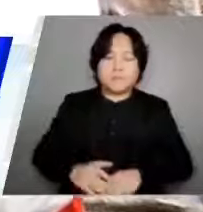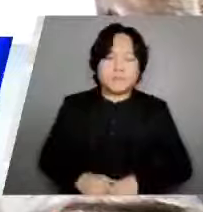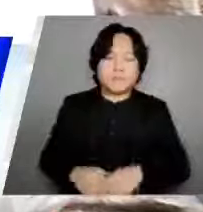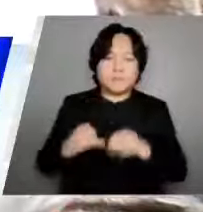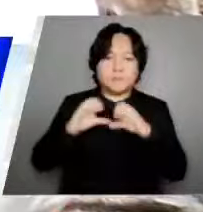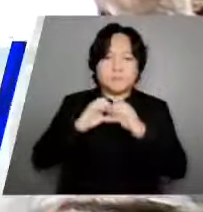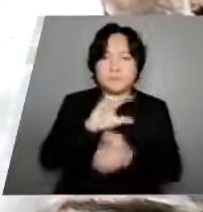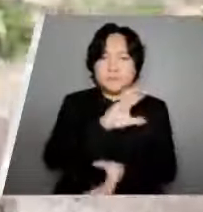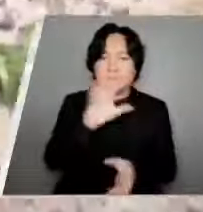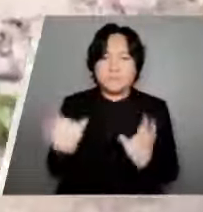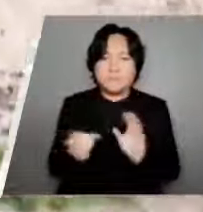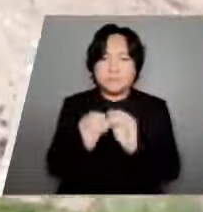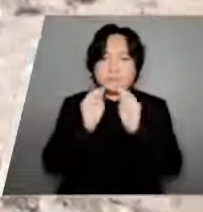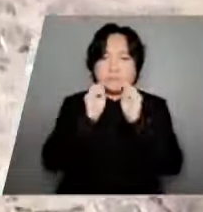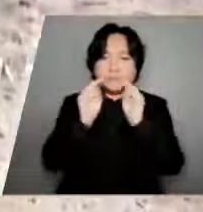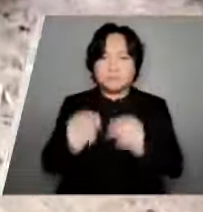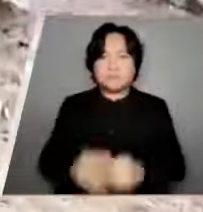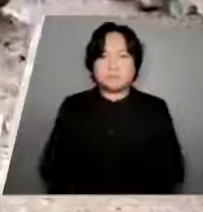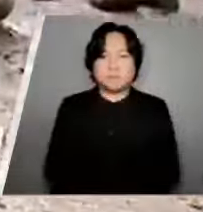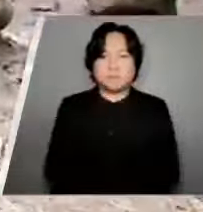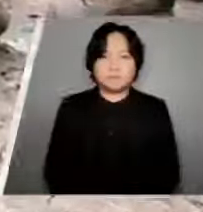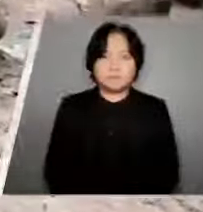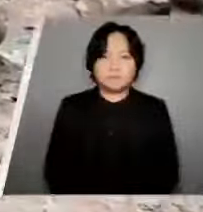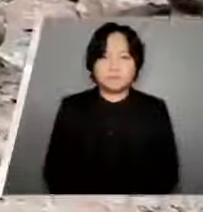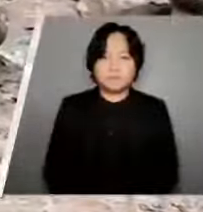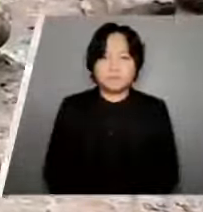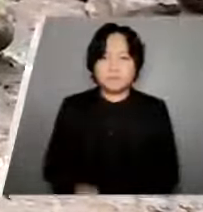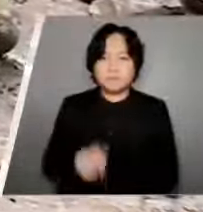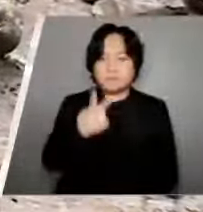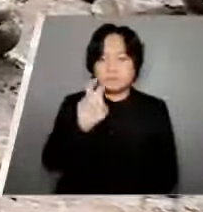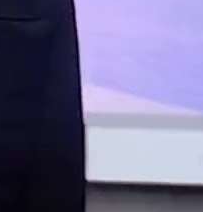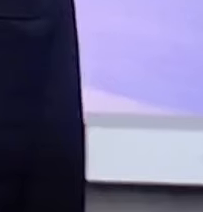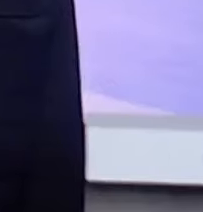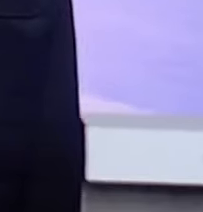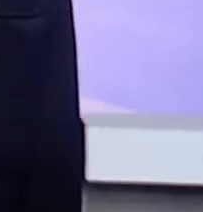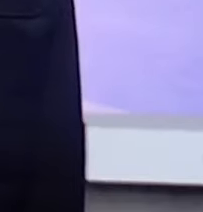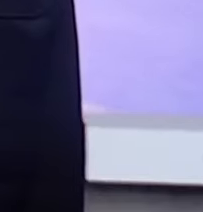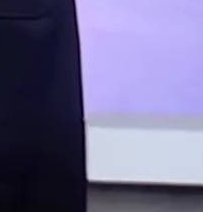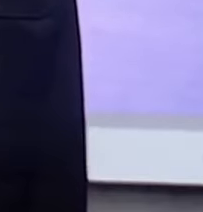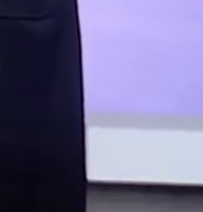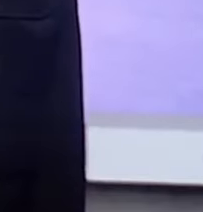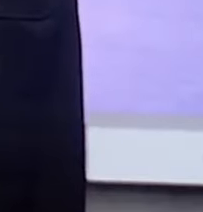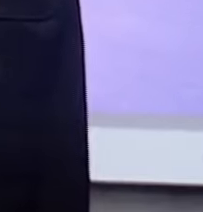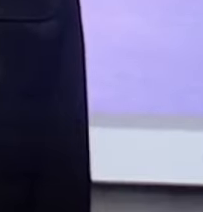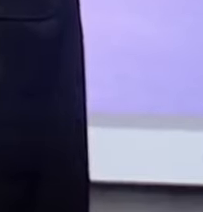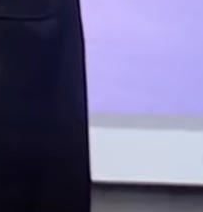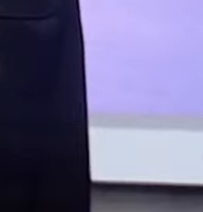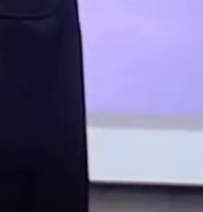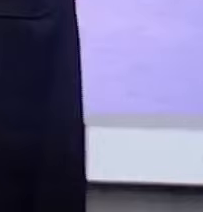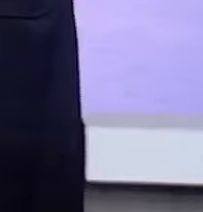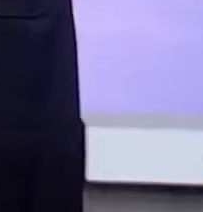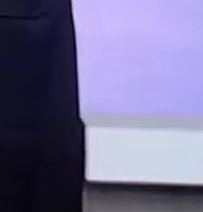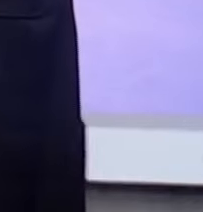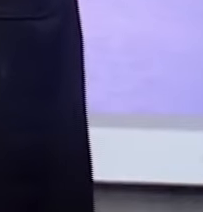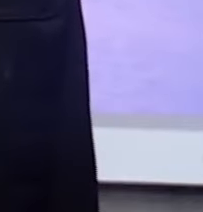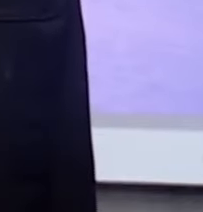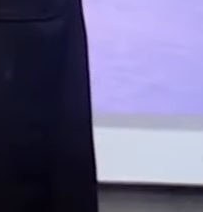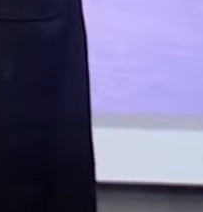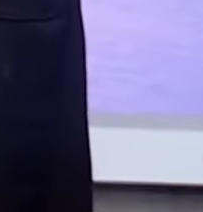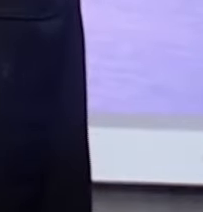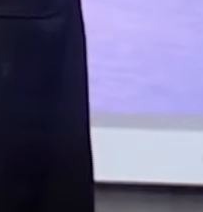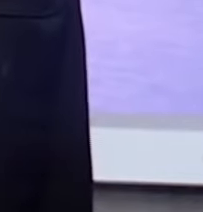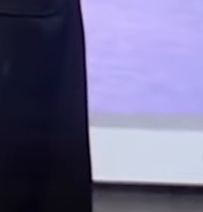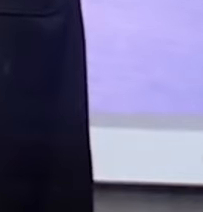News, Marisol Abdurrahman, ang inyong saksi. Mga kapuso, sama-sama tayo maging